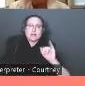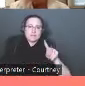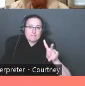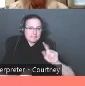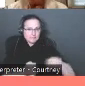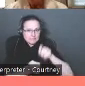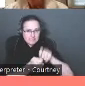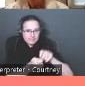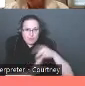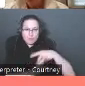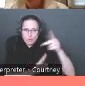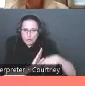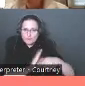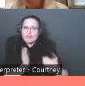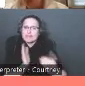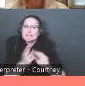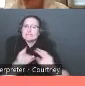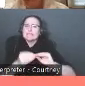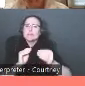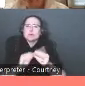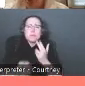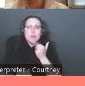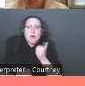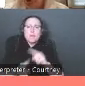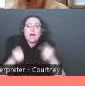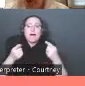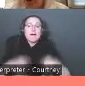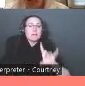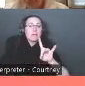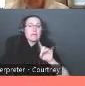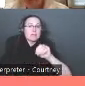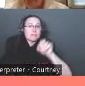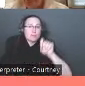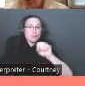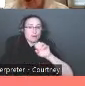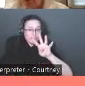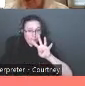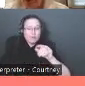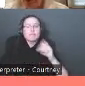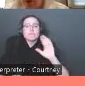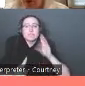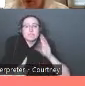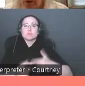On a étudié aussi d'autres programmes propres à l'AVC, mais